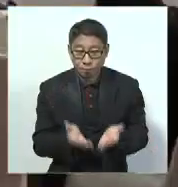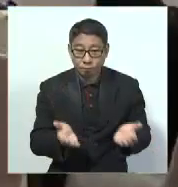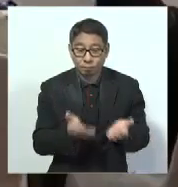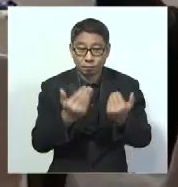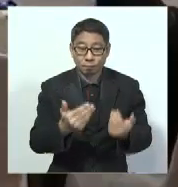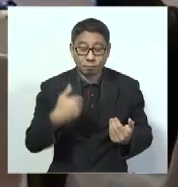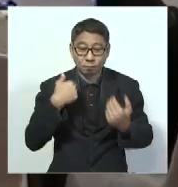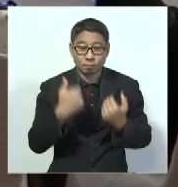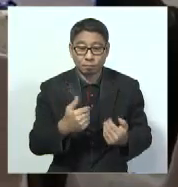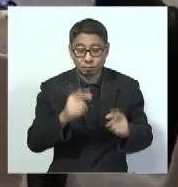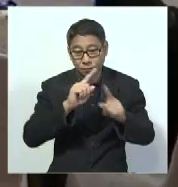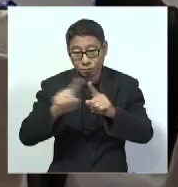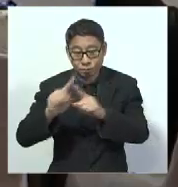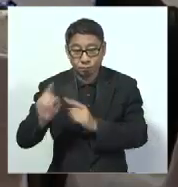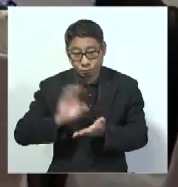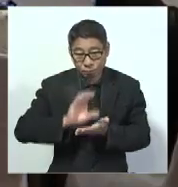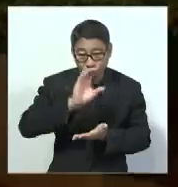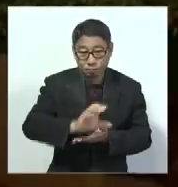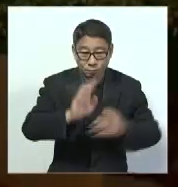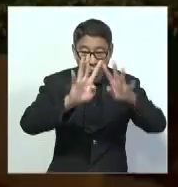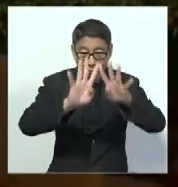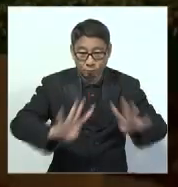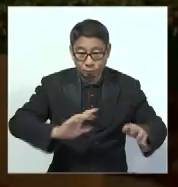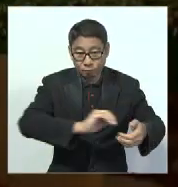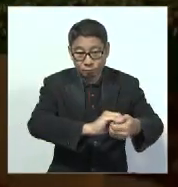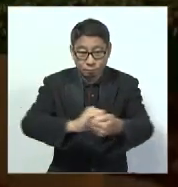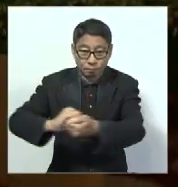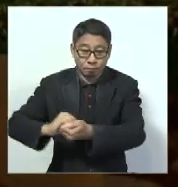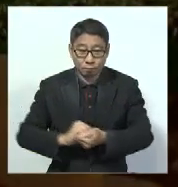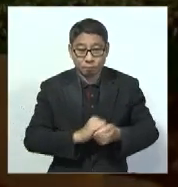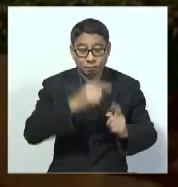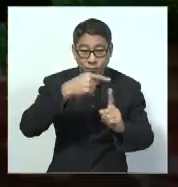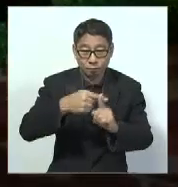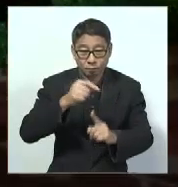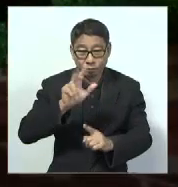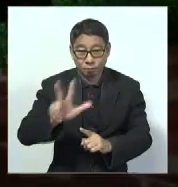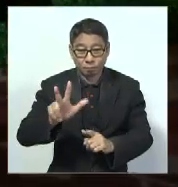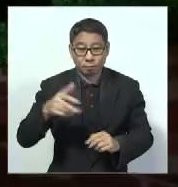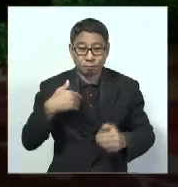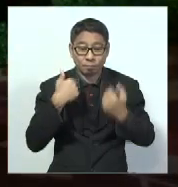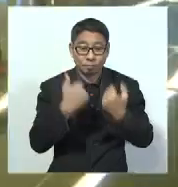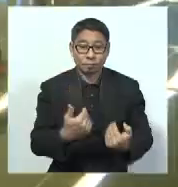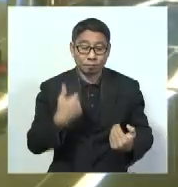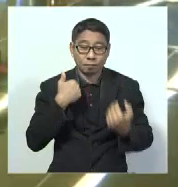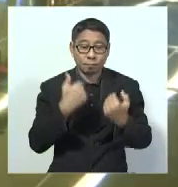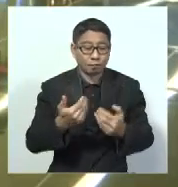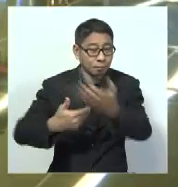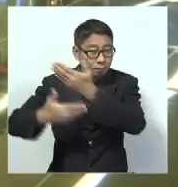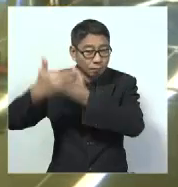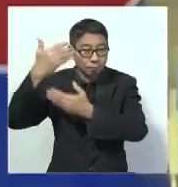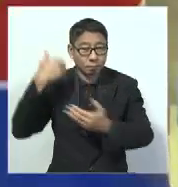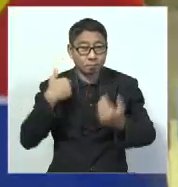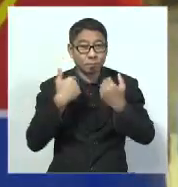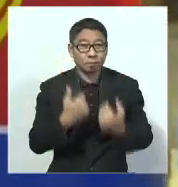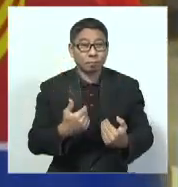างเยอะโดยเฉพาะเรื่องของการลงทุนระหว่างอาเซียนด้วยกันแล้วก็มันยังมีอาเซียนบวก3กับประเทศคู่ค้าด้วยนะครับเพราะว่าที่ผ่านม